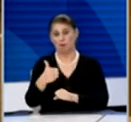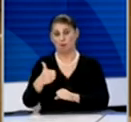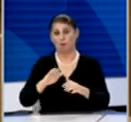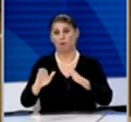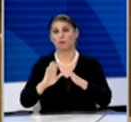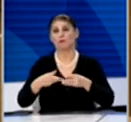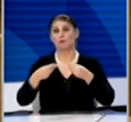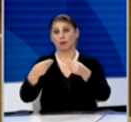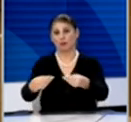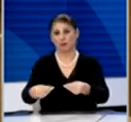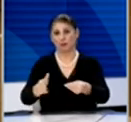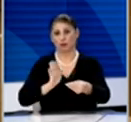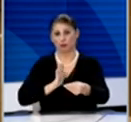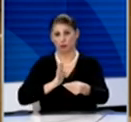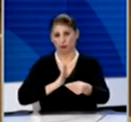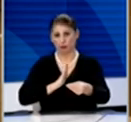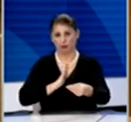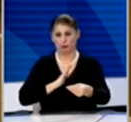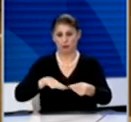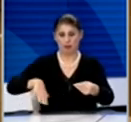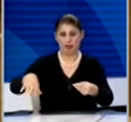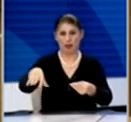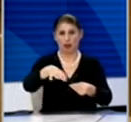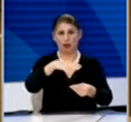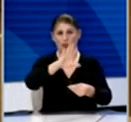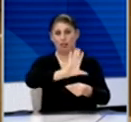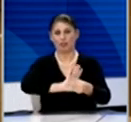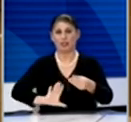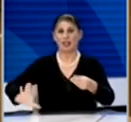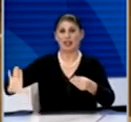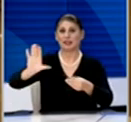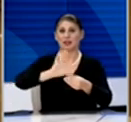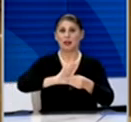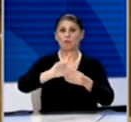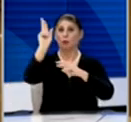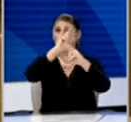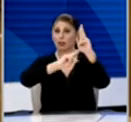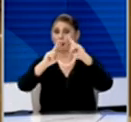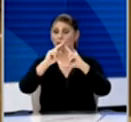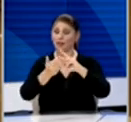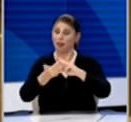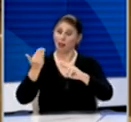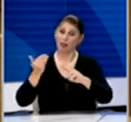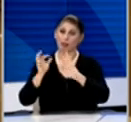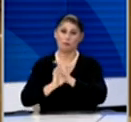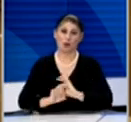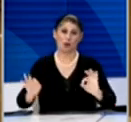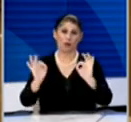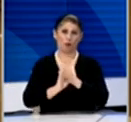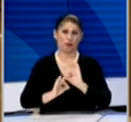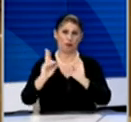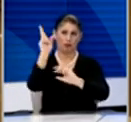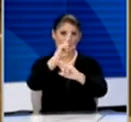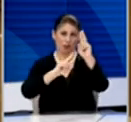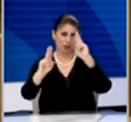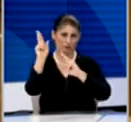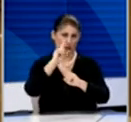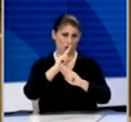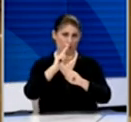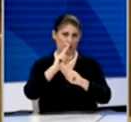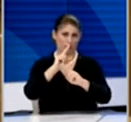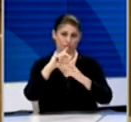προσέφερε στους κατοίκους και και στις περιοχές της θεσσαλίας από τη στιγμή που οι μετεωρολόγοι είχαν έγκαιρα προειδοποιήσει για τα καιρικά φαινόμενα